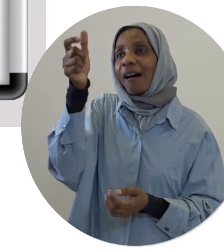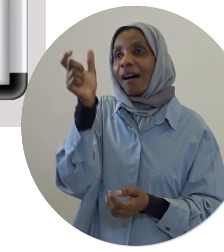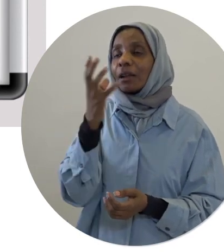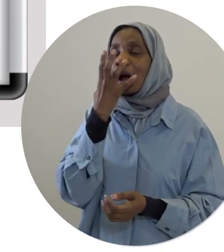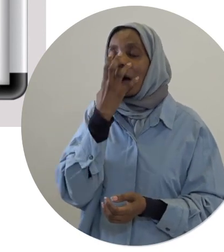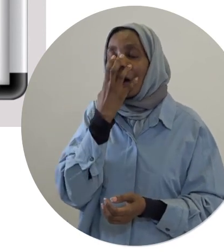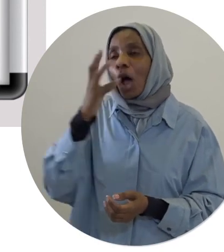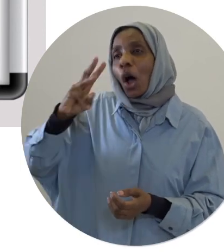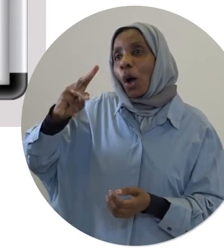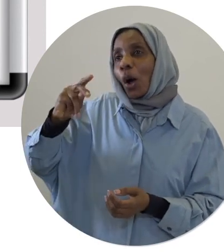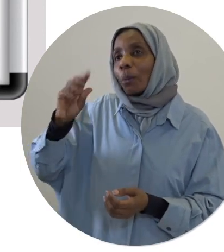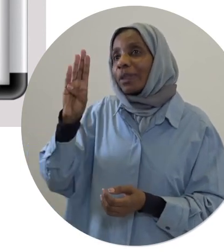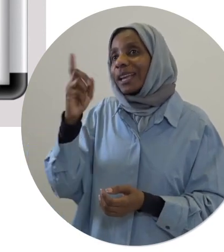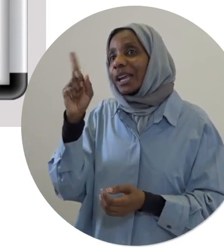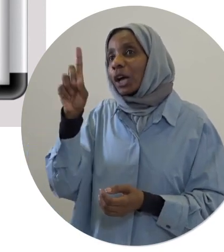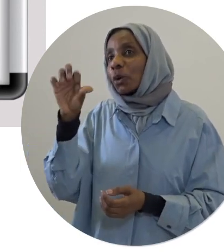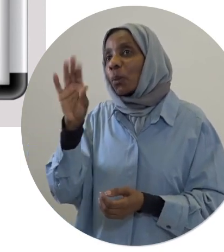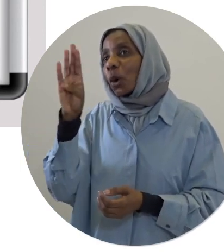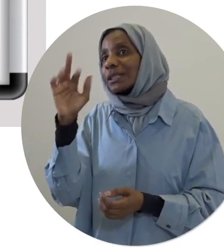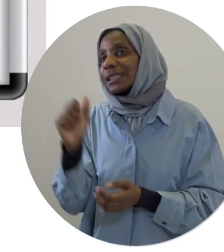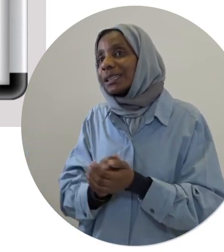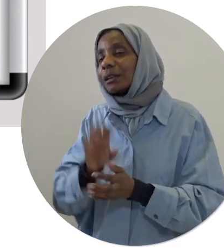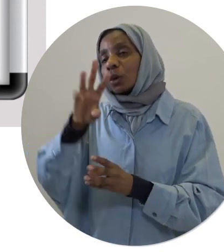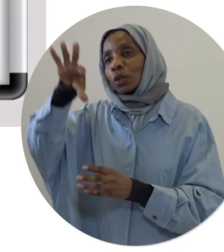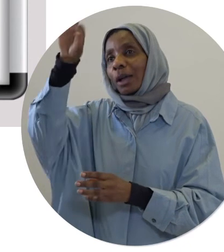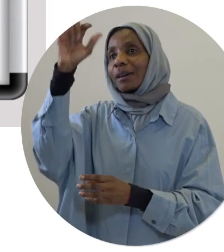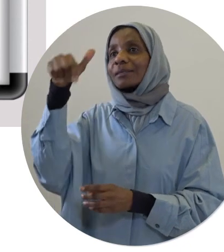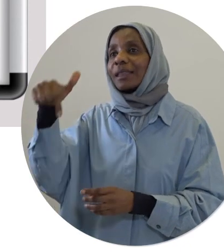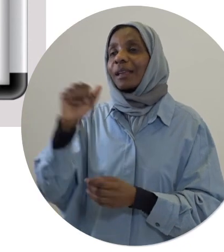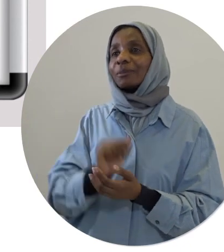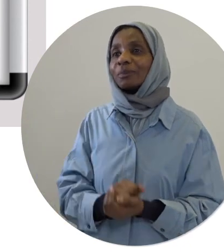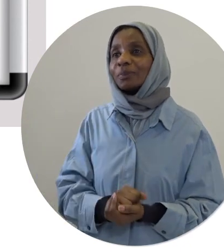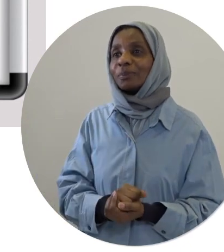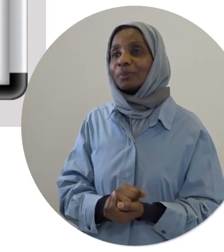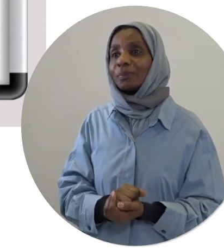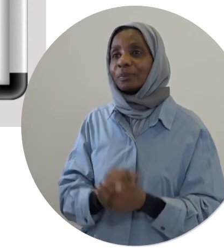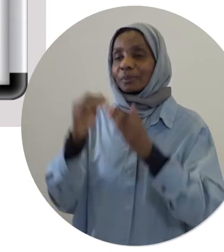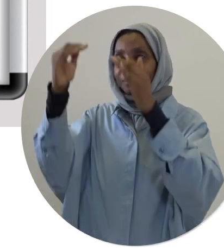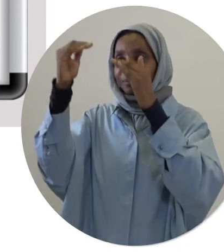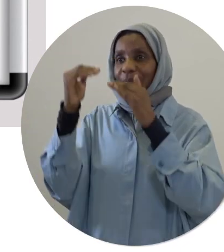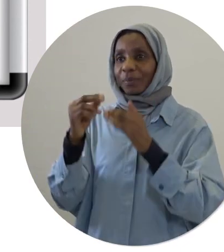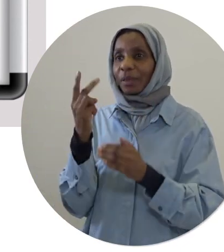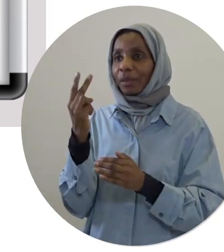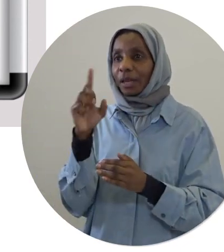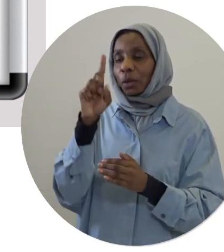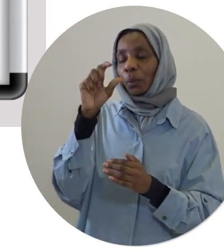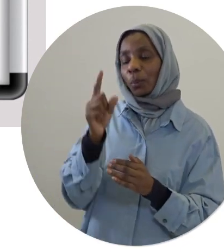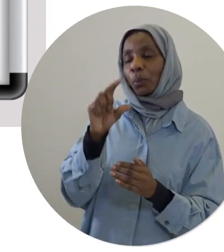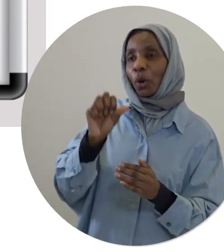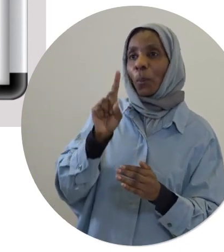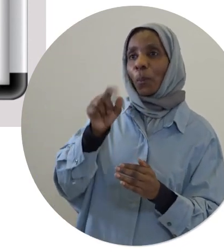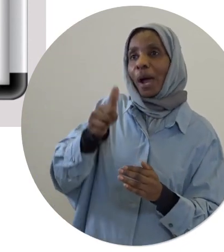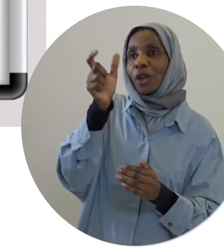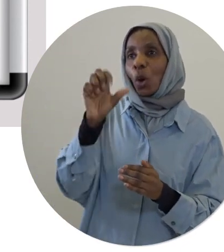الميثانول سيتأكسد إلى الحمض الكربوكسيلي المقابل، حمض الميثانول، وهو الاختيار رقم 6.